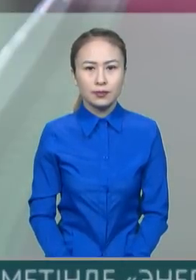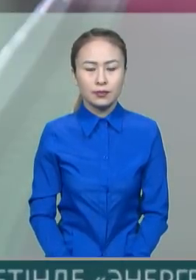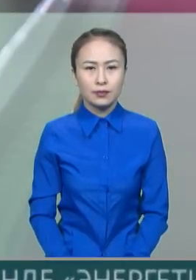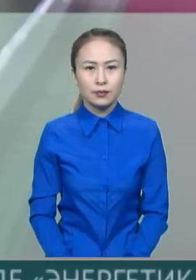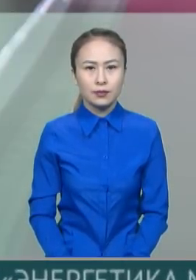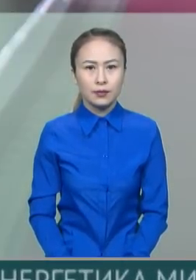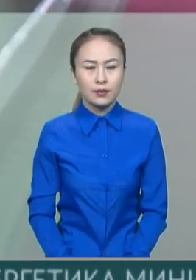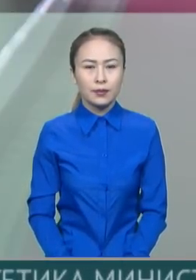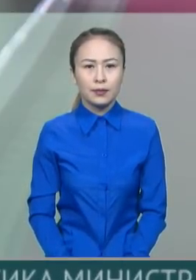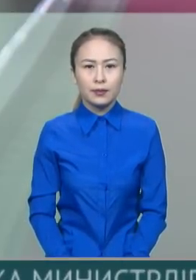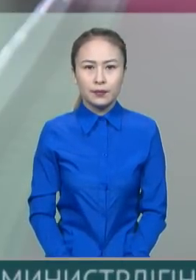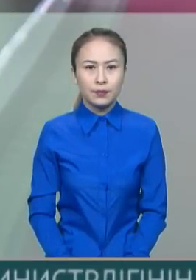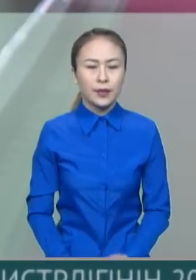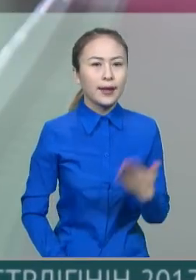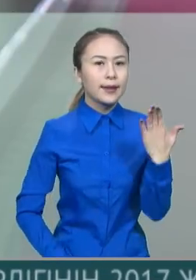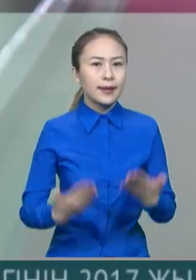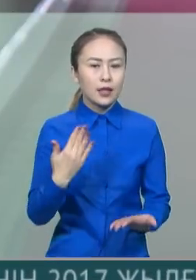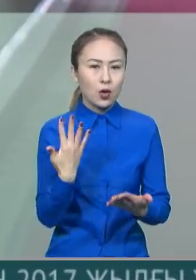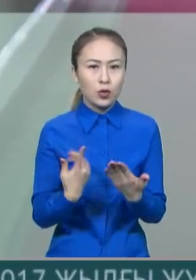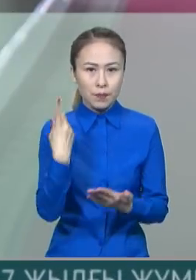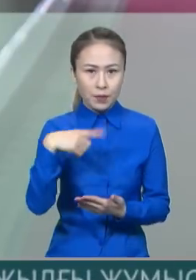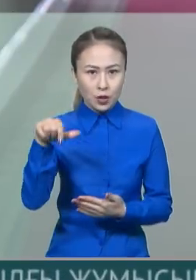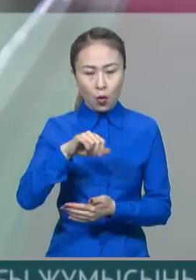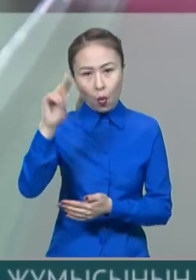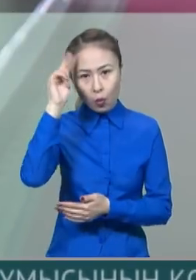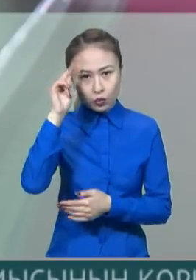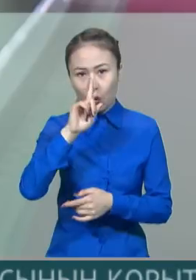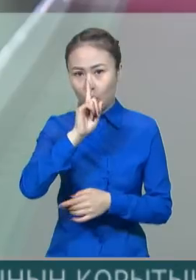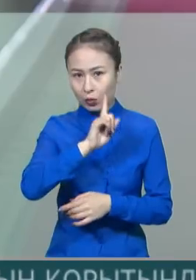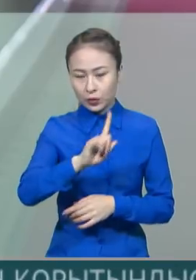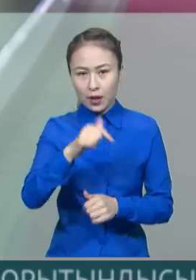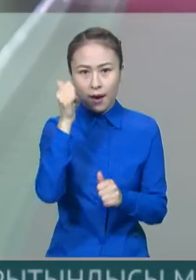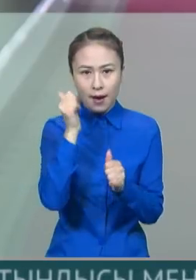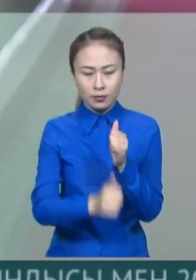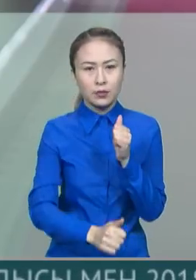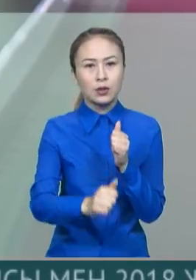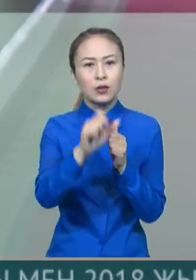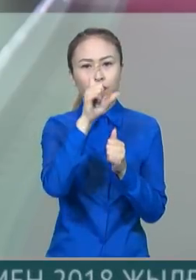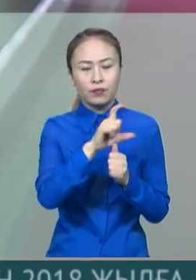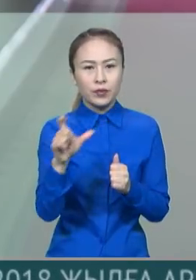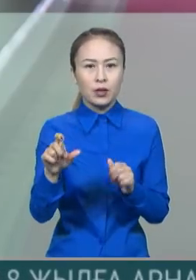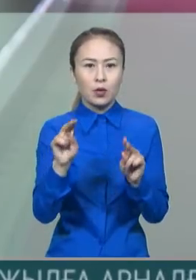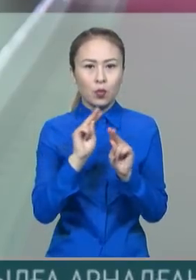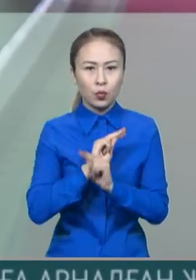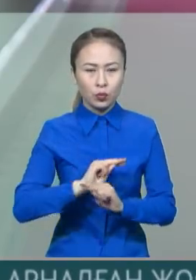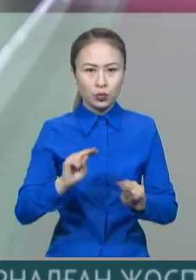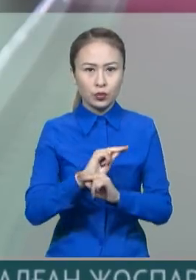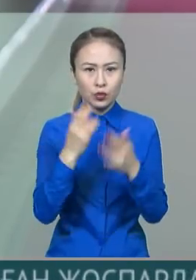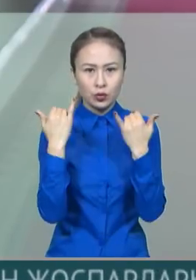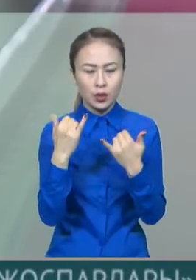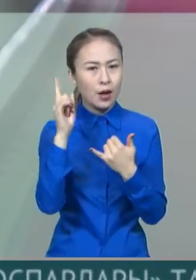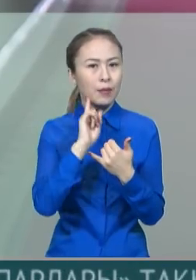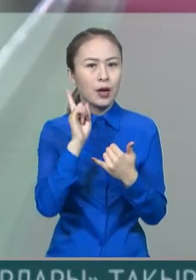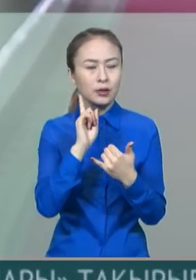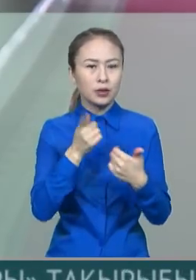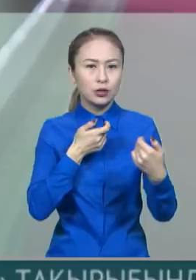Егер де осы бір жұма бойы сабақ болмайтын жағдайда әрбір пән мұғалімдері қазіргі кезде енді